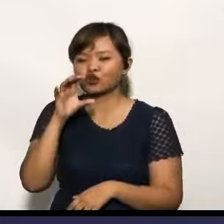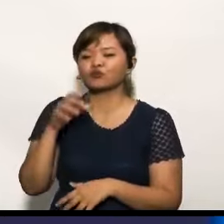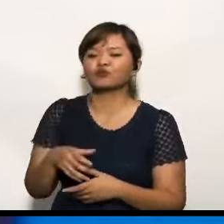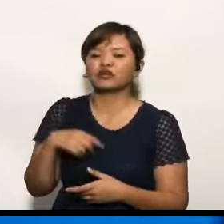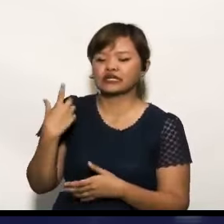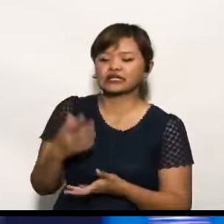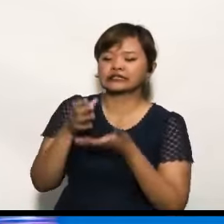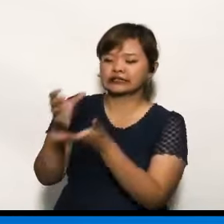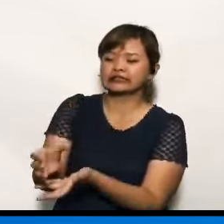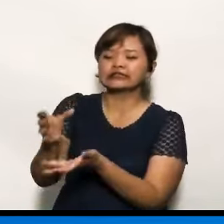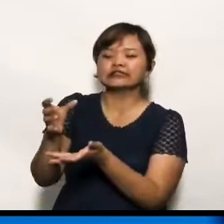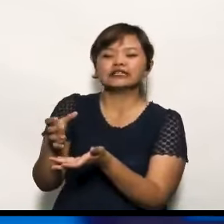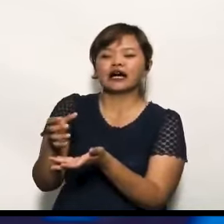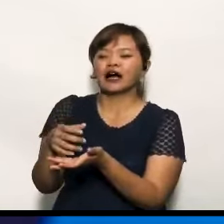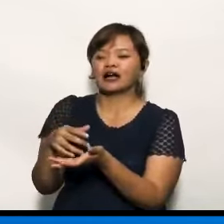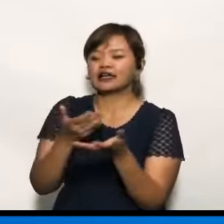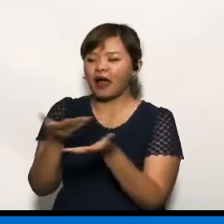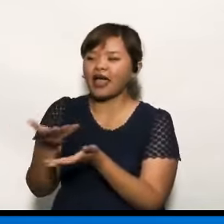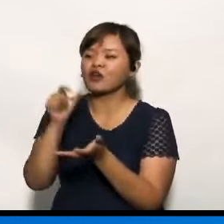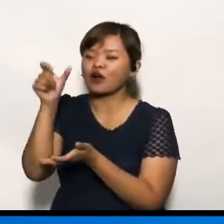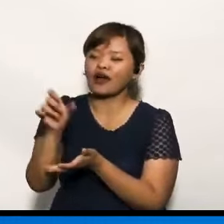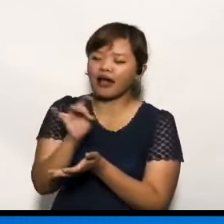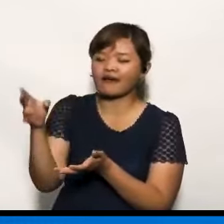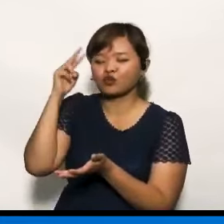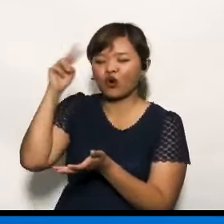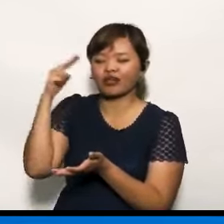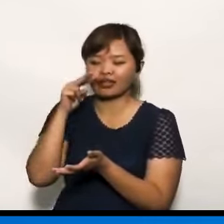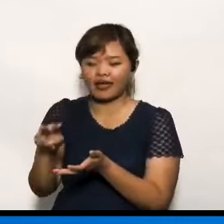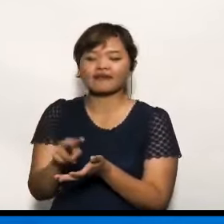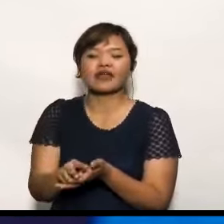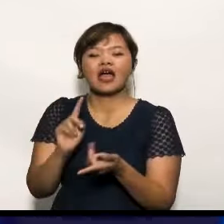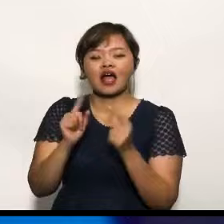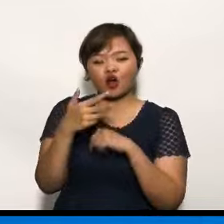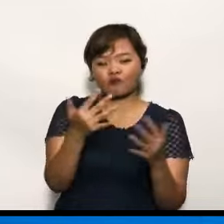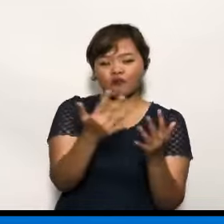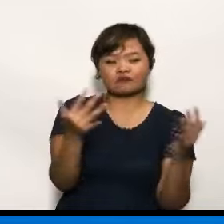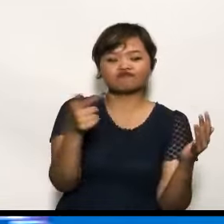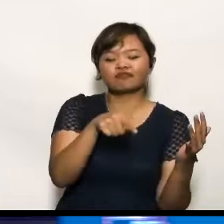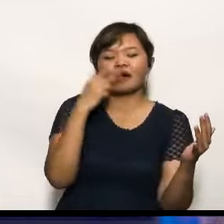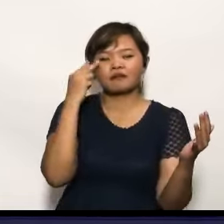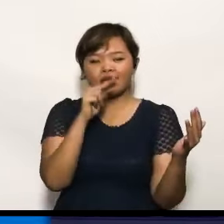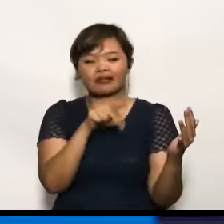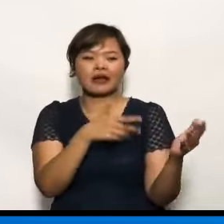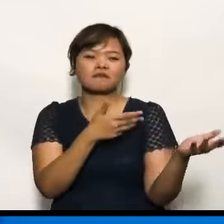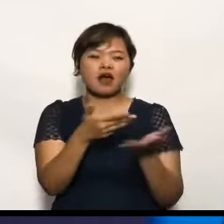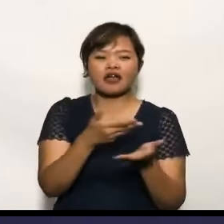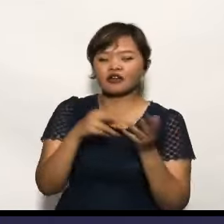Engkau melihat, Engkau menghitung. Dan Tuhan, aku berdoa pada saat umat-umat-Mu di sini